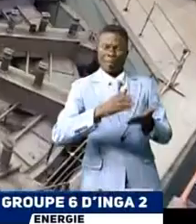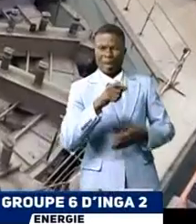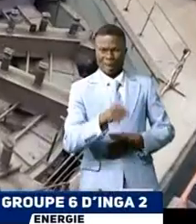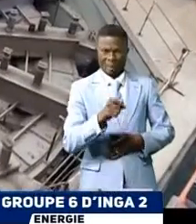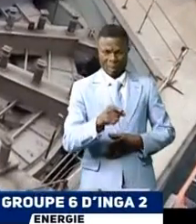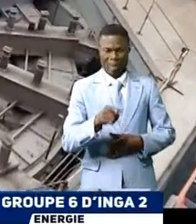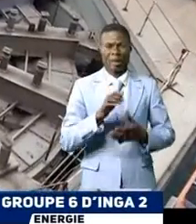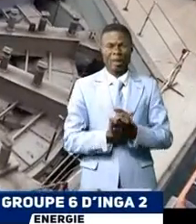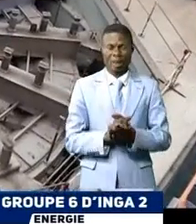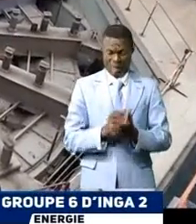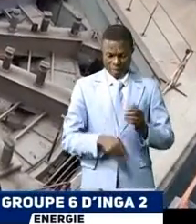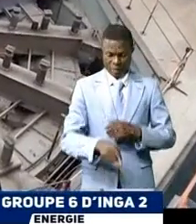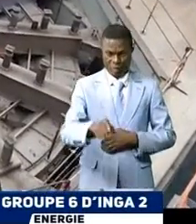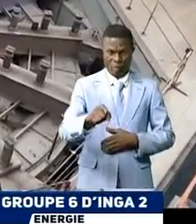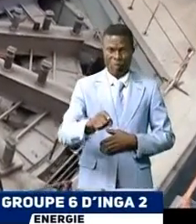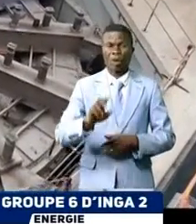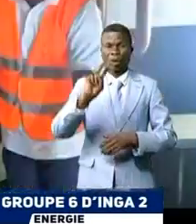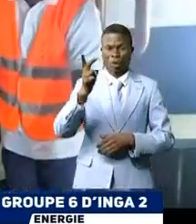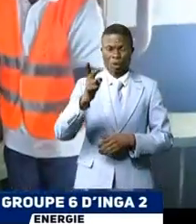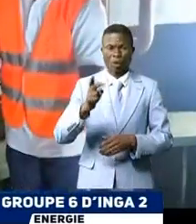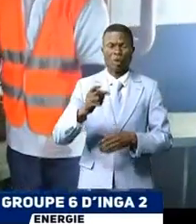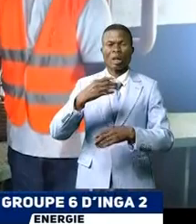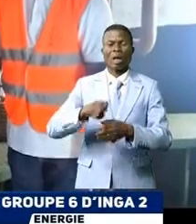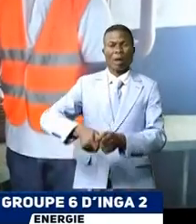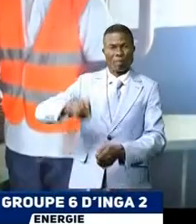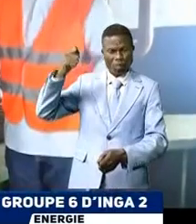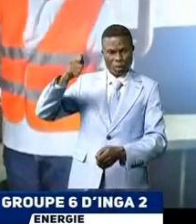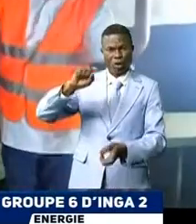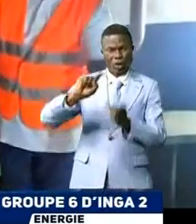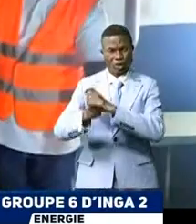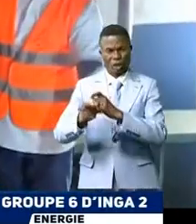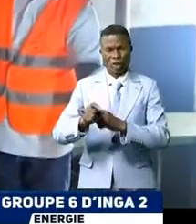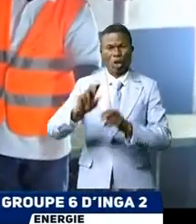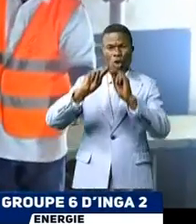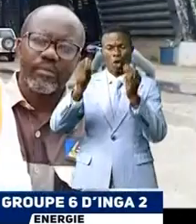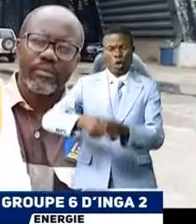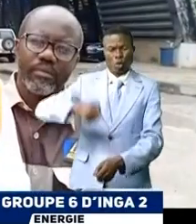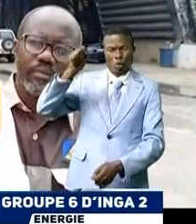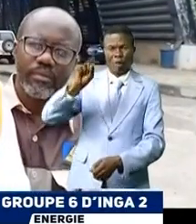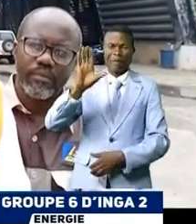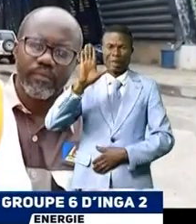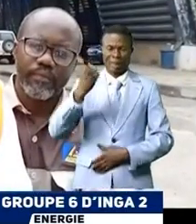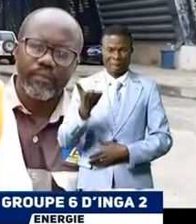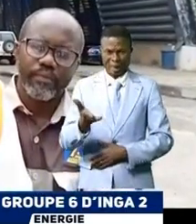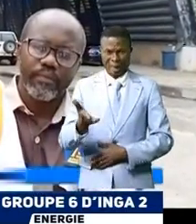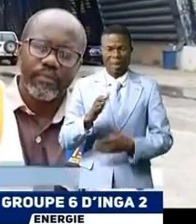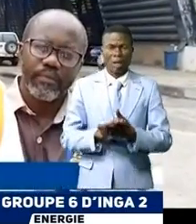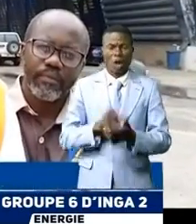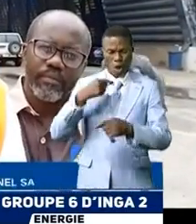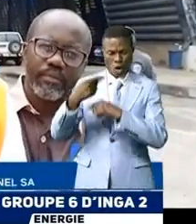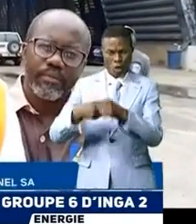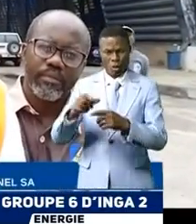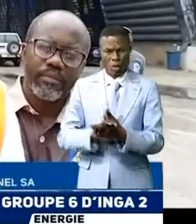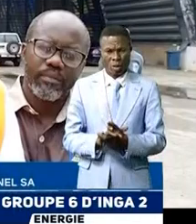complètement réhabilité d'ici là. Un autre chantier de démontage du G25 s'est invité. Au départ,